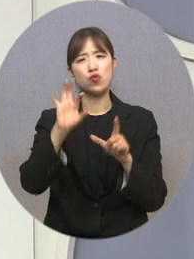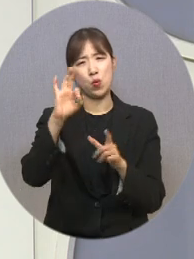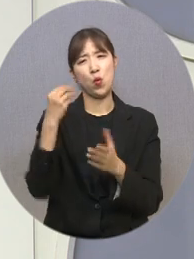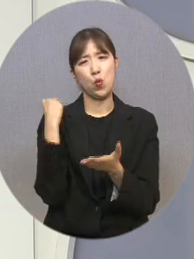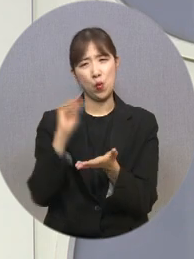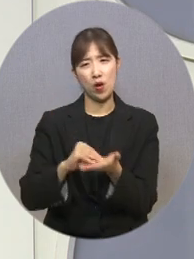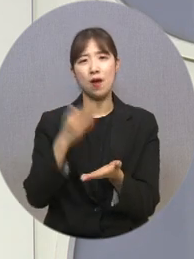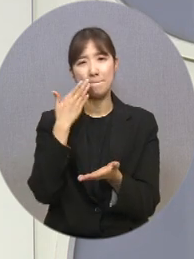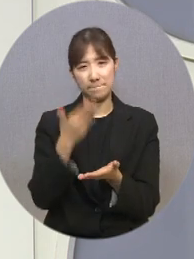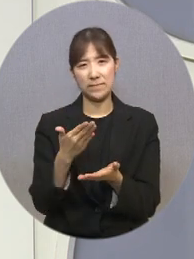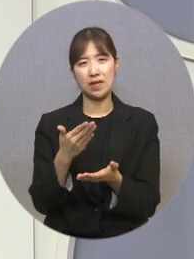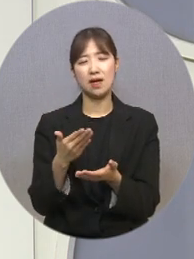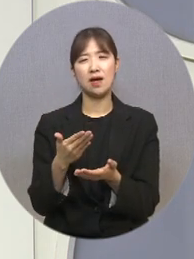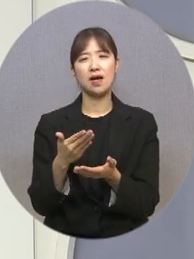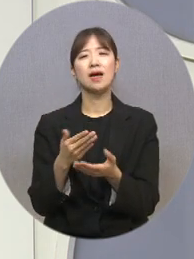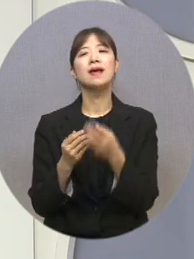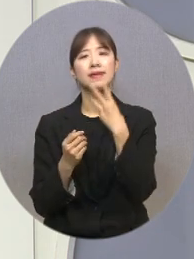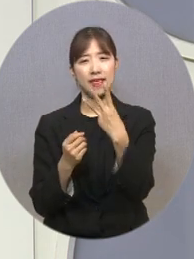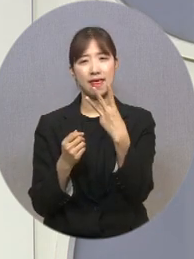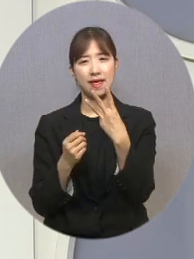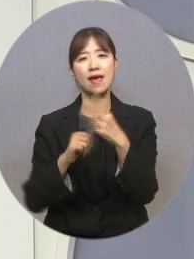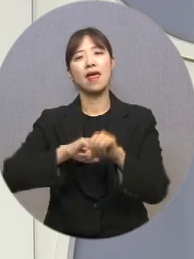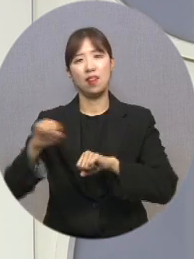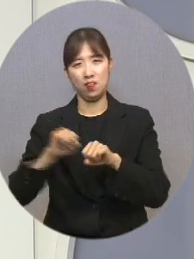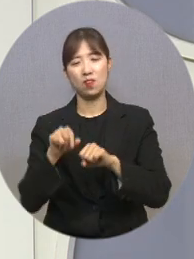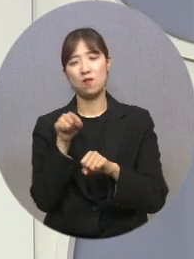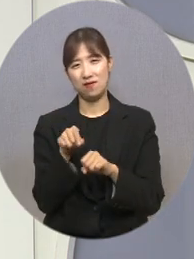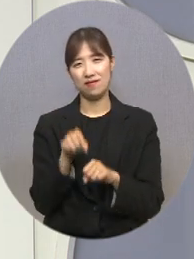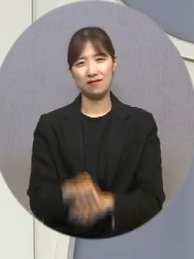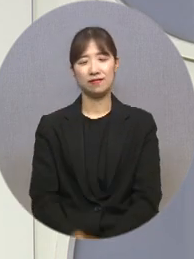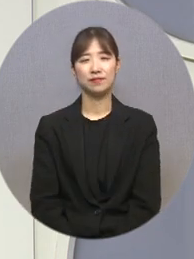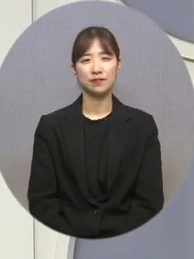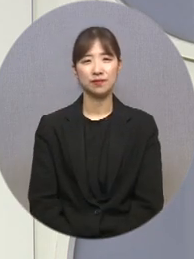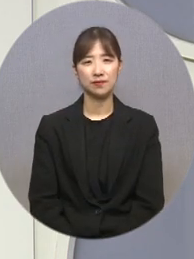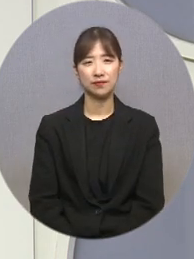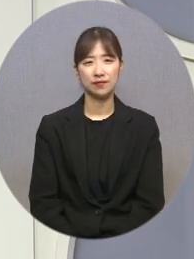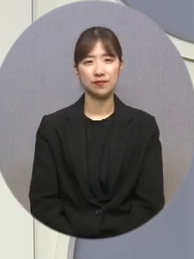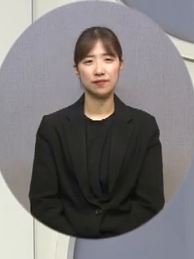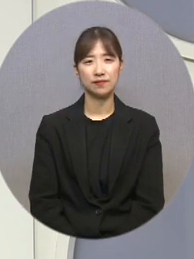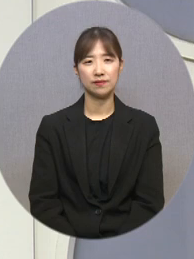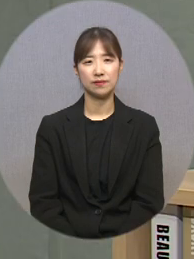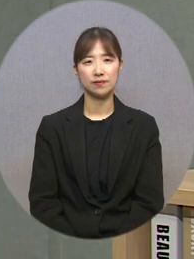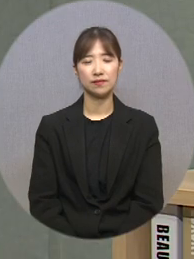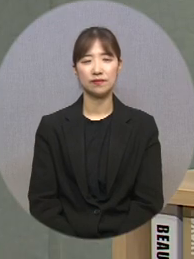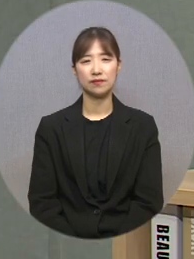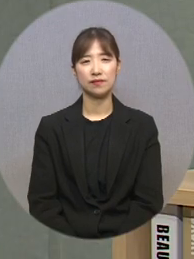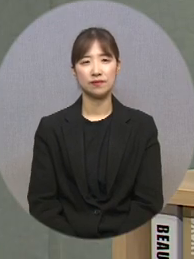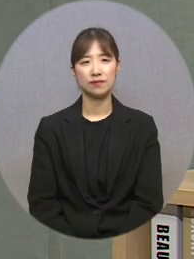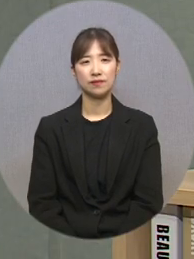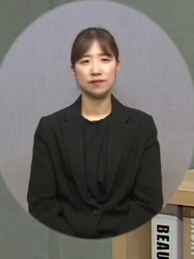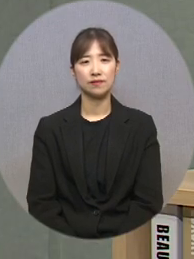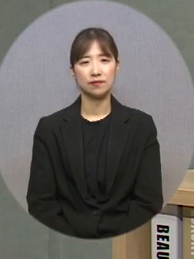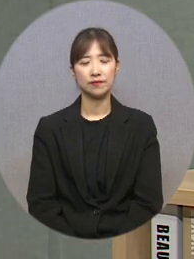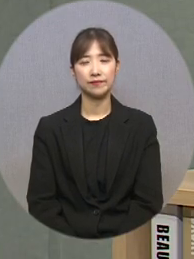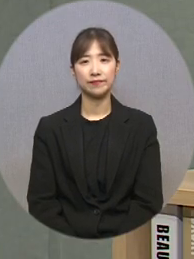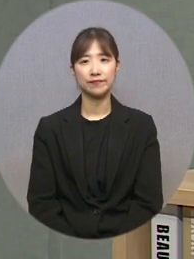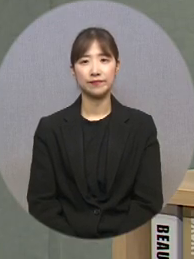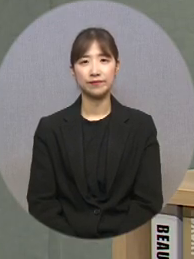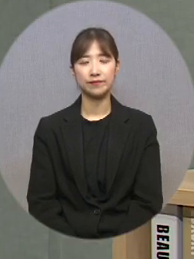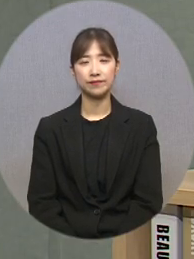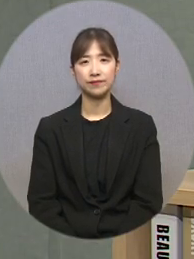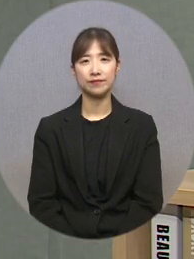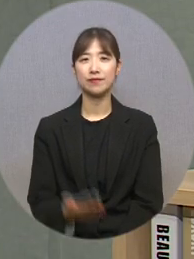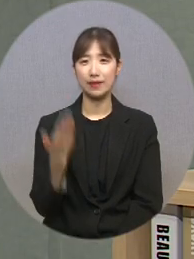돈을 받을 수 있는 사후 대책 세 가지 이제 이렇게 그 얘기를 합니다. 아 그렇습니까? 그 제가